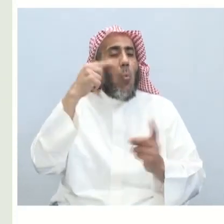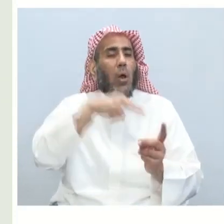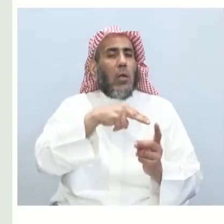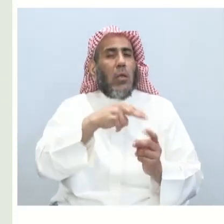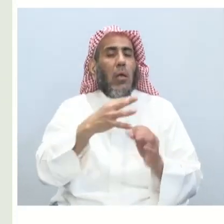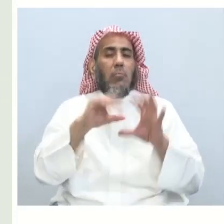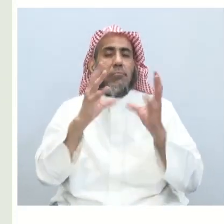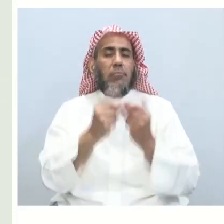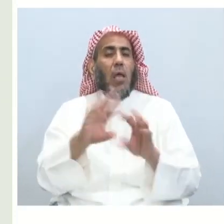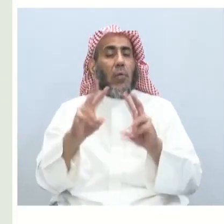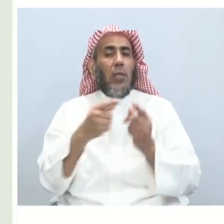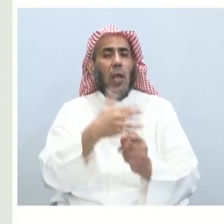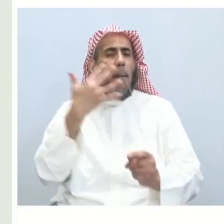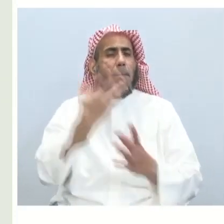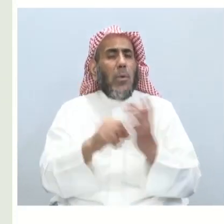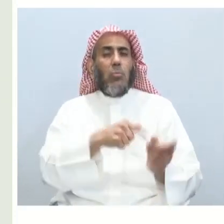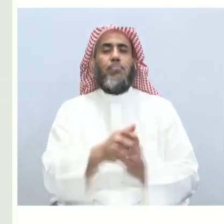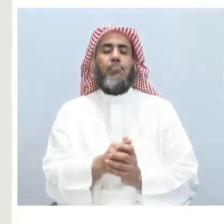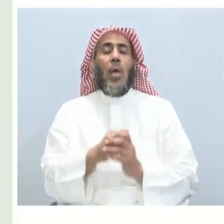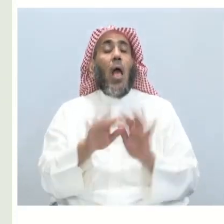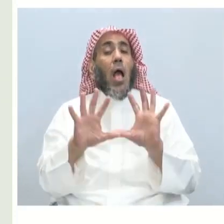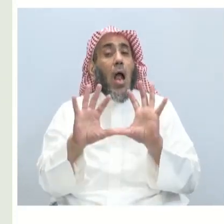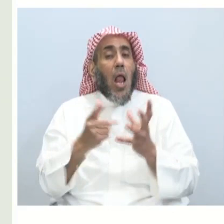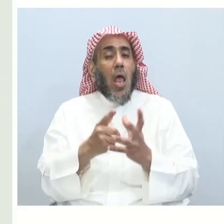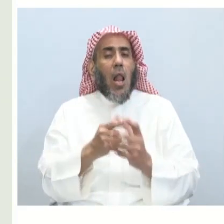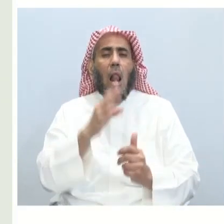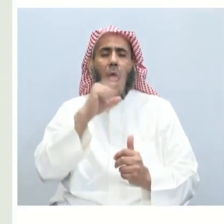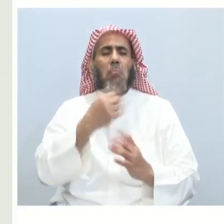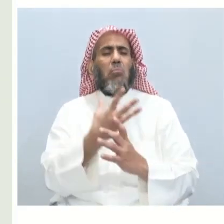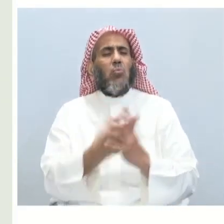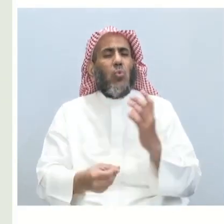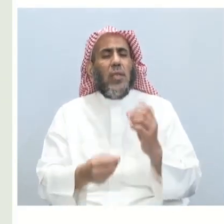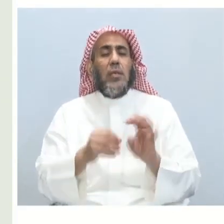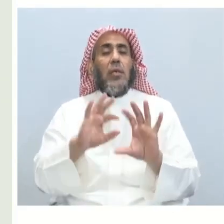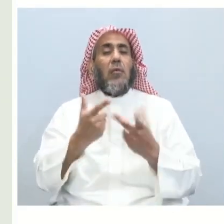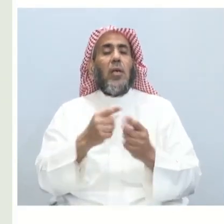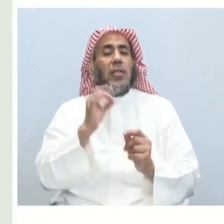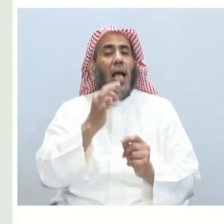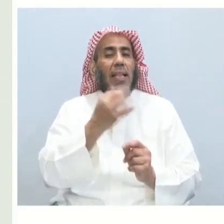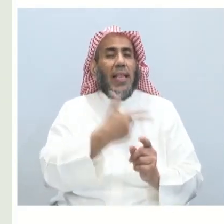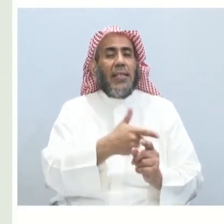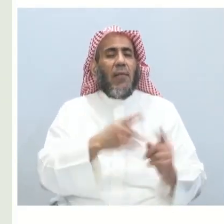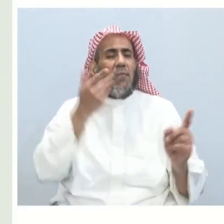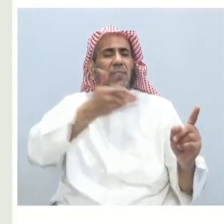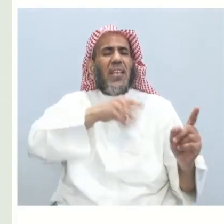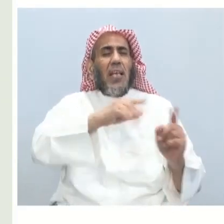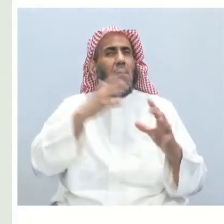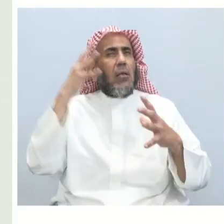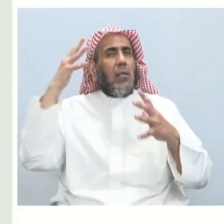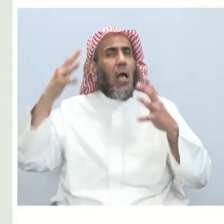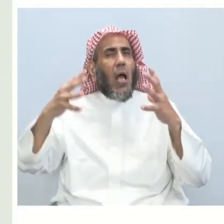مصائبي تتحدث كيف انه كيف انها وكانها يعني لم لم تولد ثم بعد ذلك بدا يتحدث عن يعني